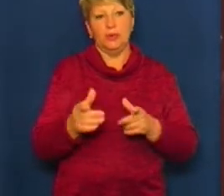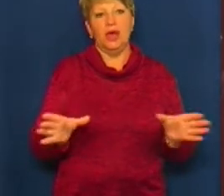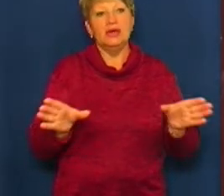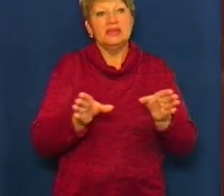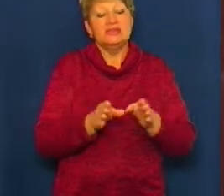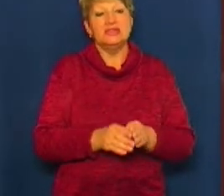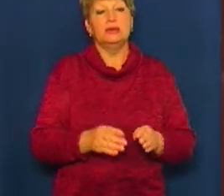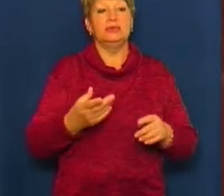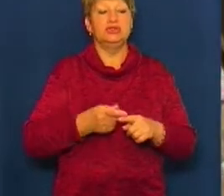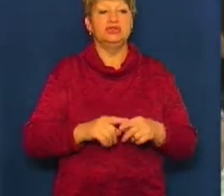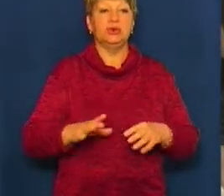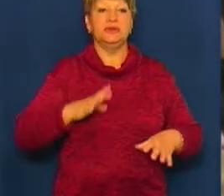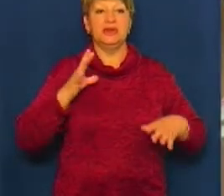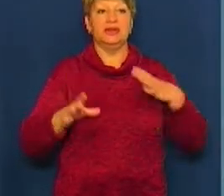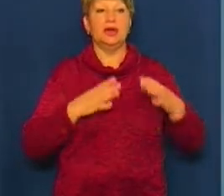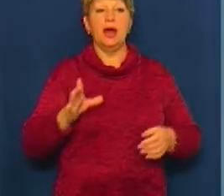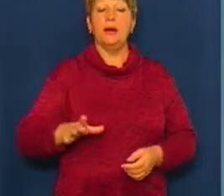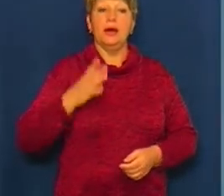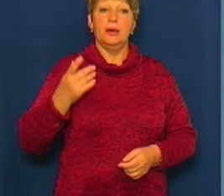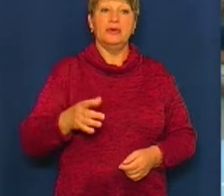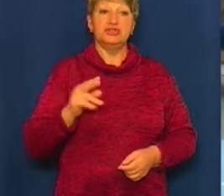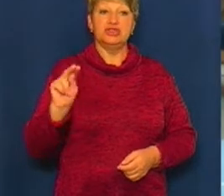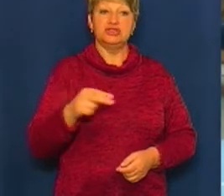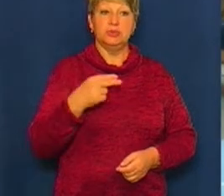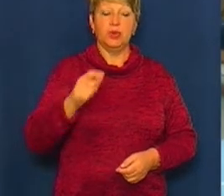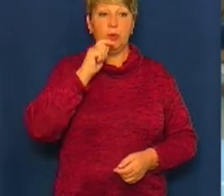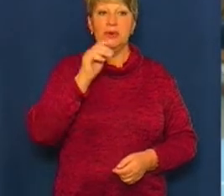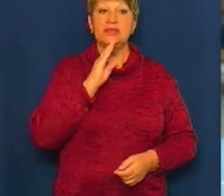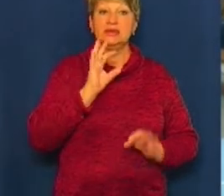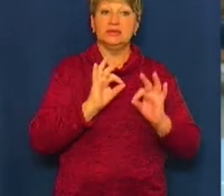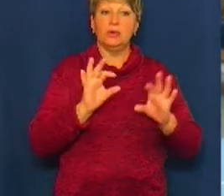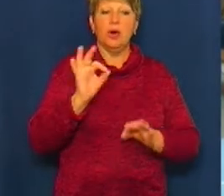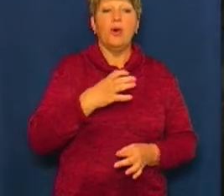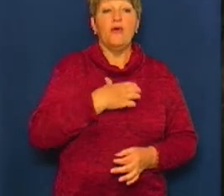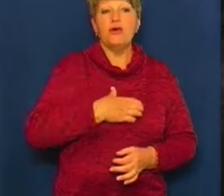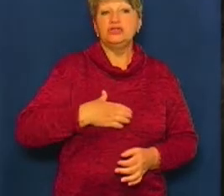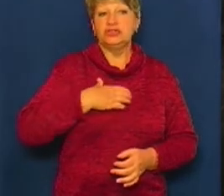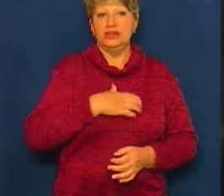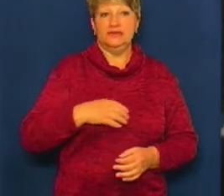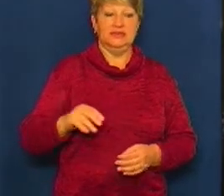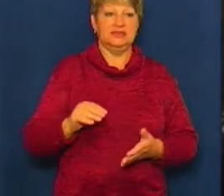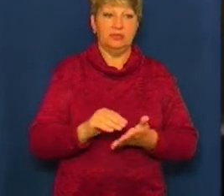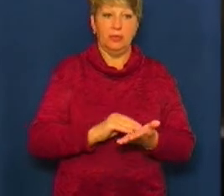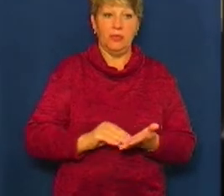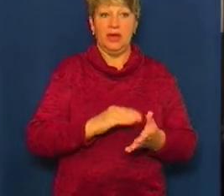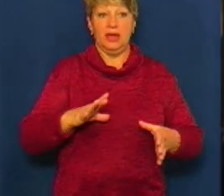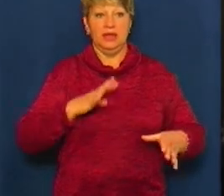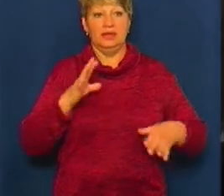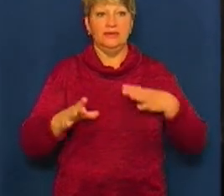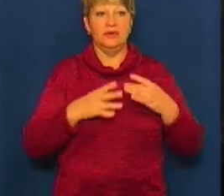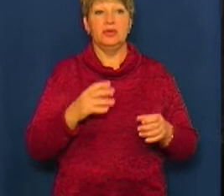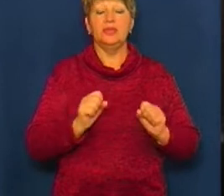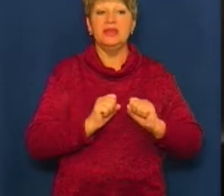Анастасією тренується минулорічна чемпіонка України Анна Харченко. Дівчина розповідає про важливість тренувань. Нам треба готуватися, тренування не